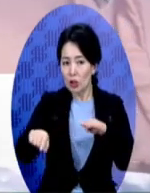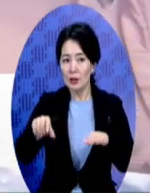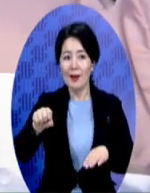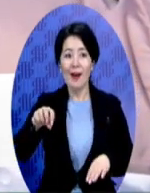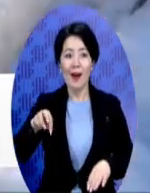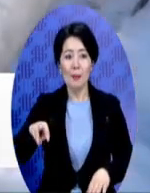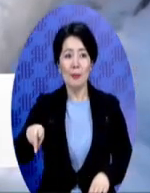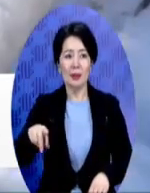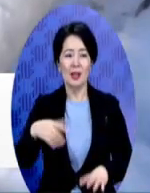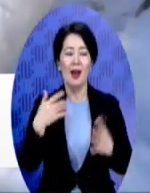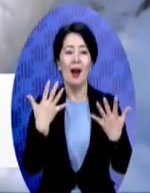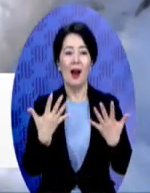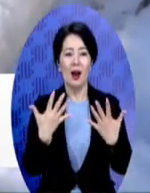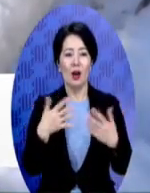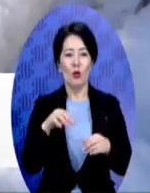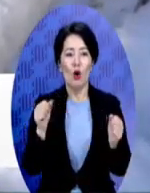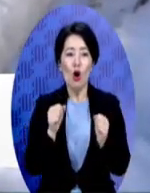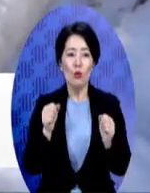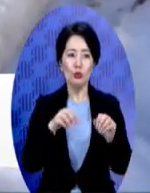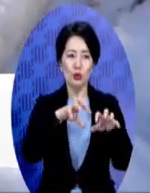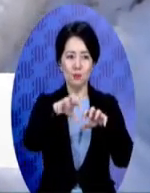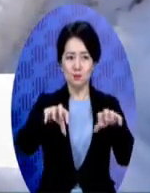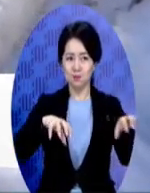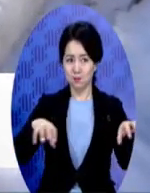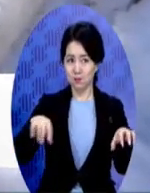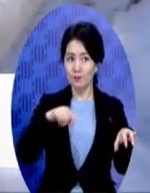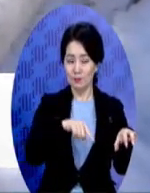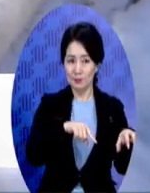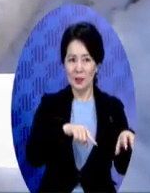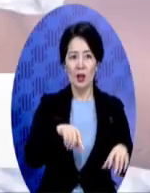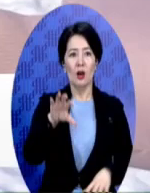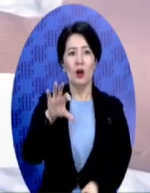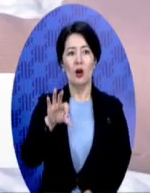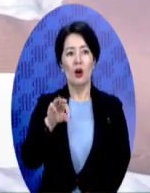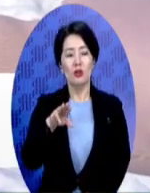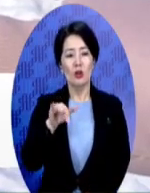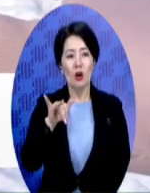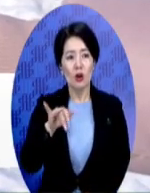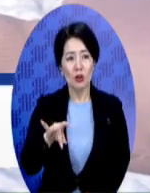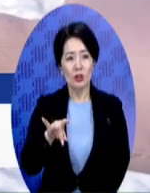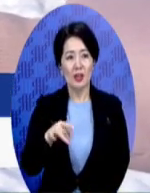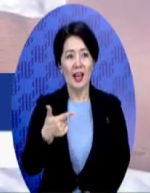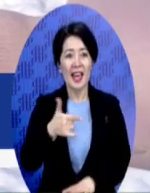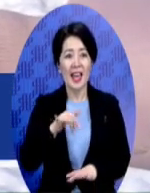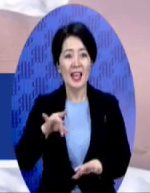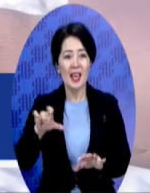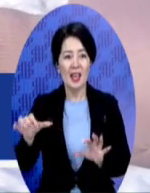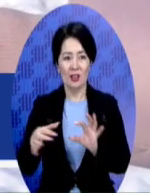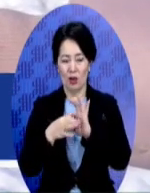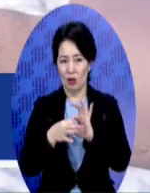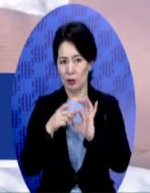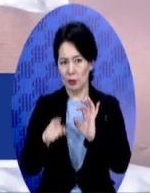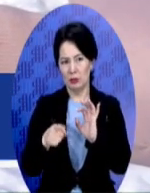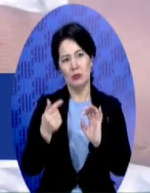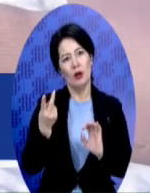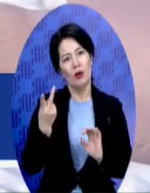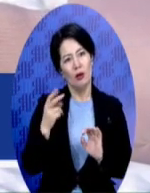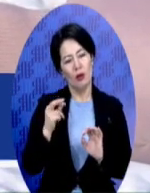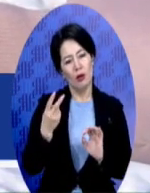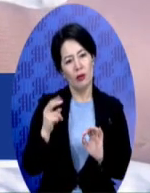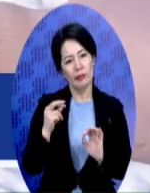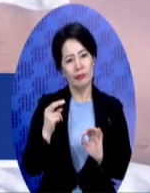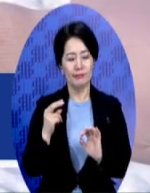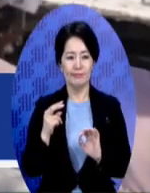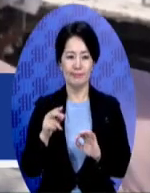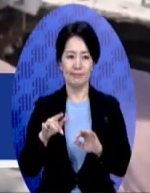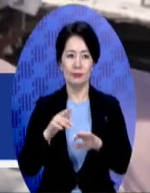10-аад өвлж байна. Отрын юунд гэрээний дагуу бол ерөнхийдөө нэг 20 гаруй өрх отор